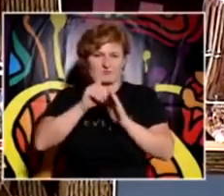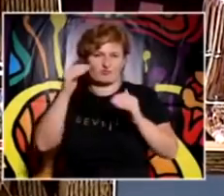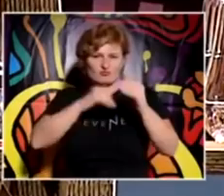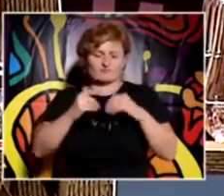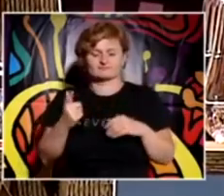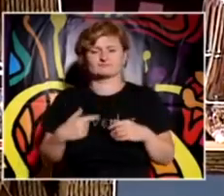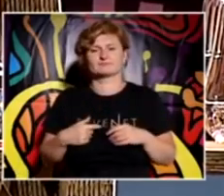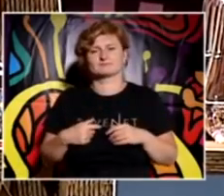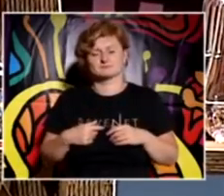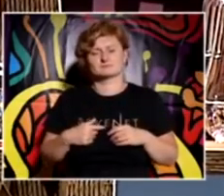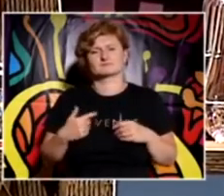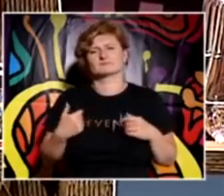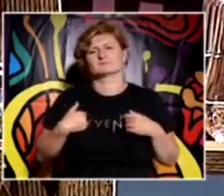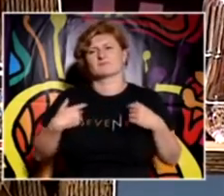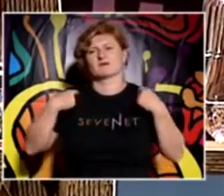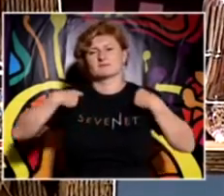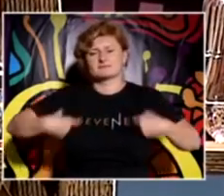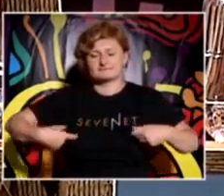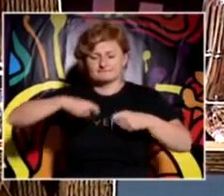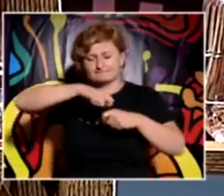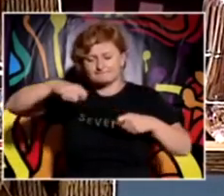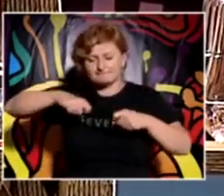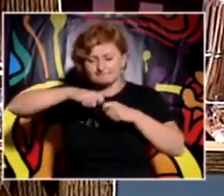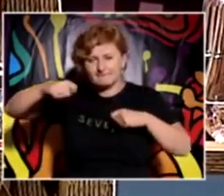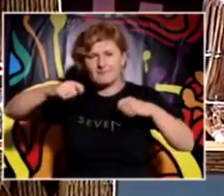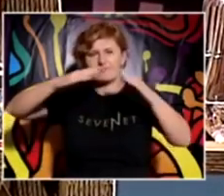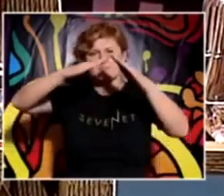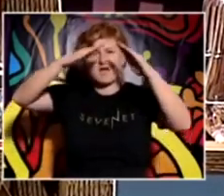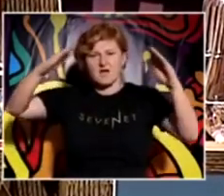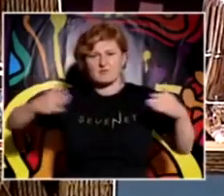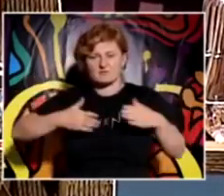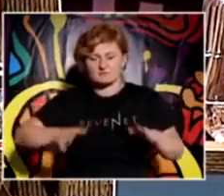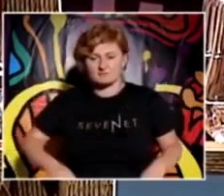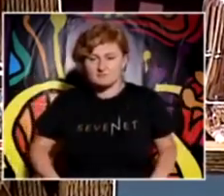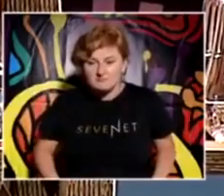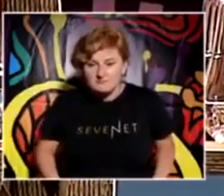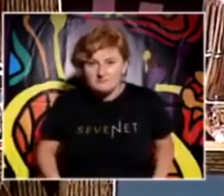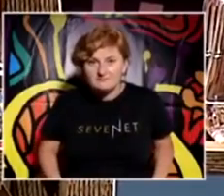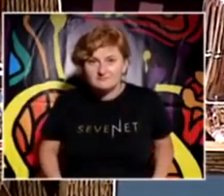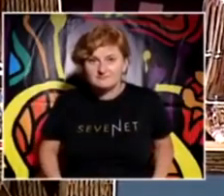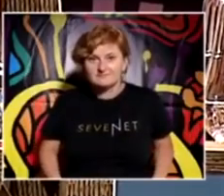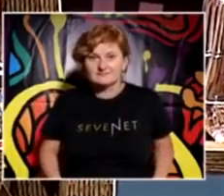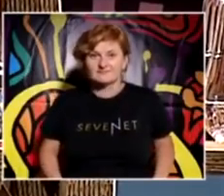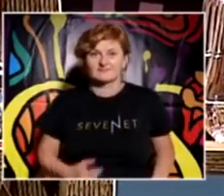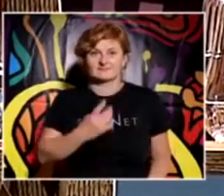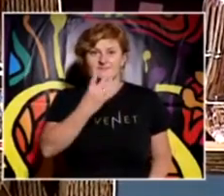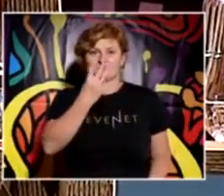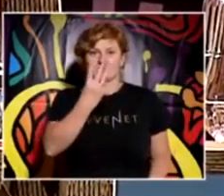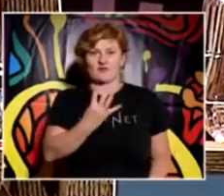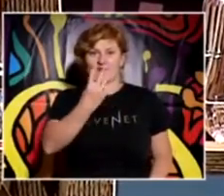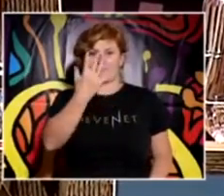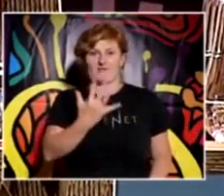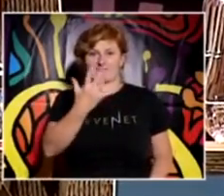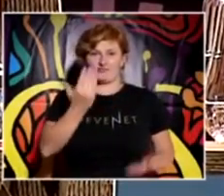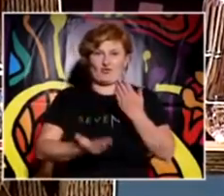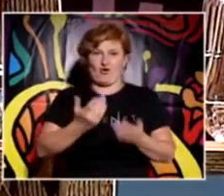oczywiście otwieram sobie sakwy, myślę, no rozbijam namiot, zaglądam do środka. No 4, 4,5